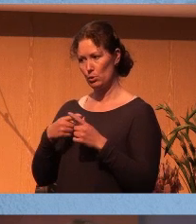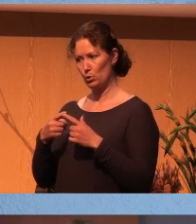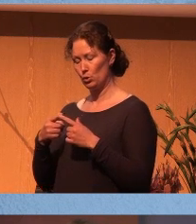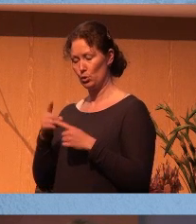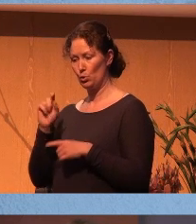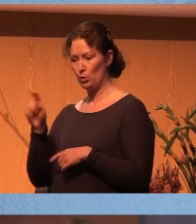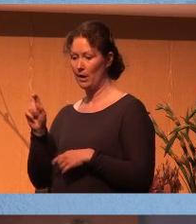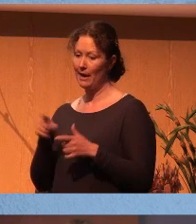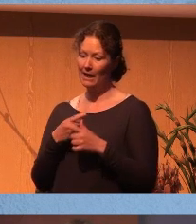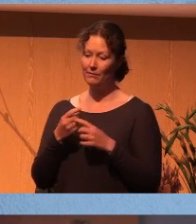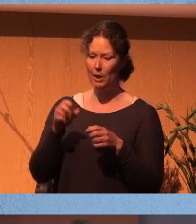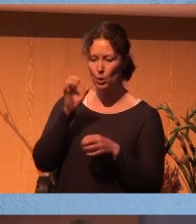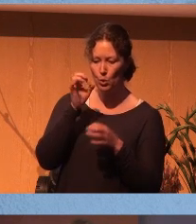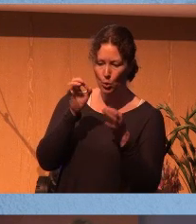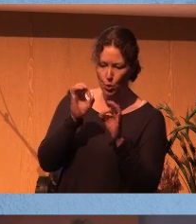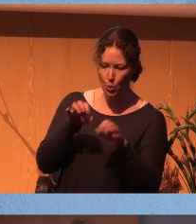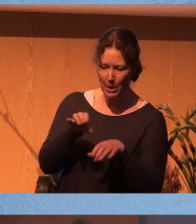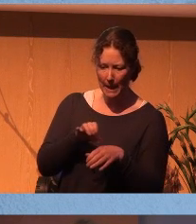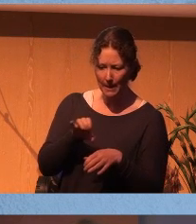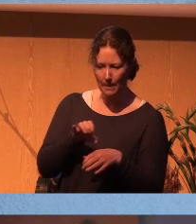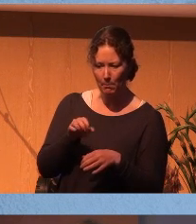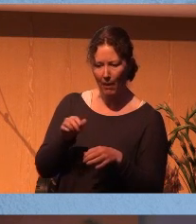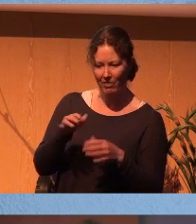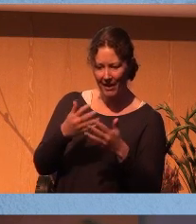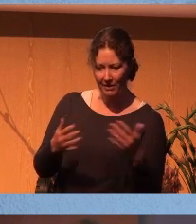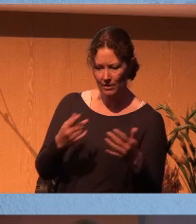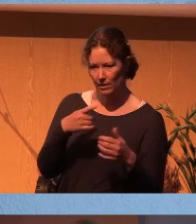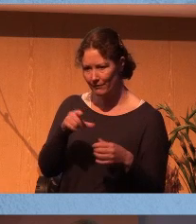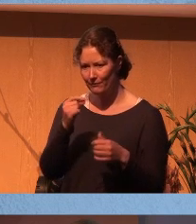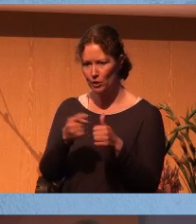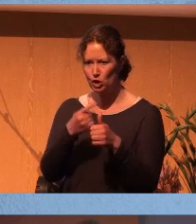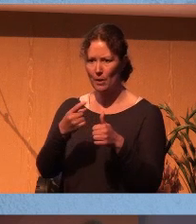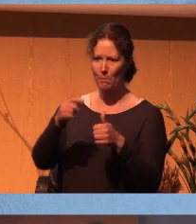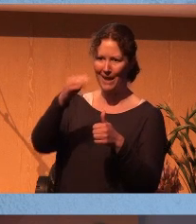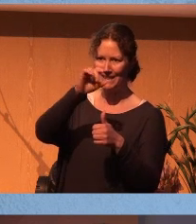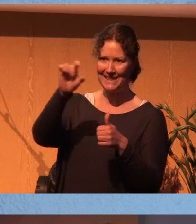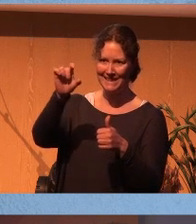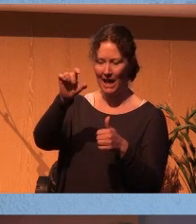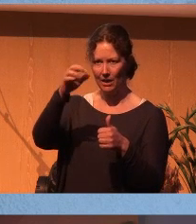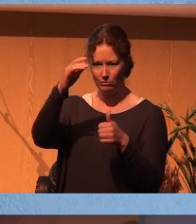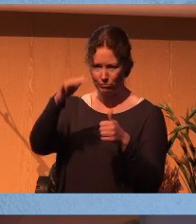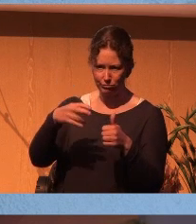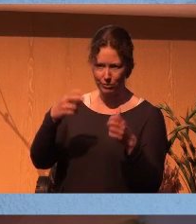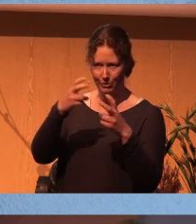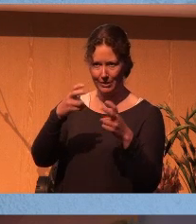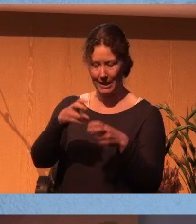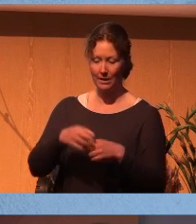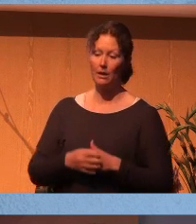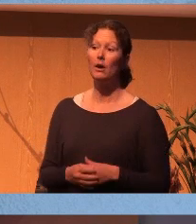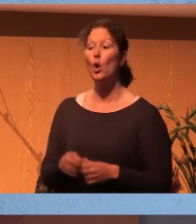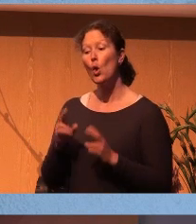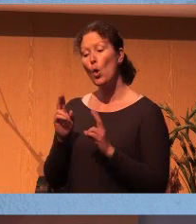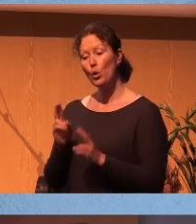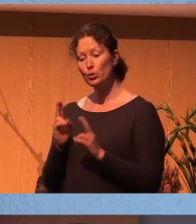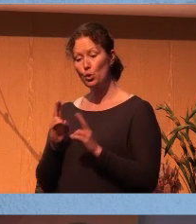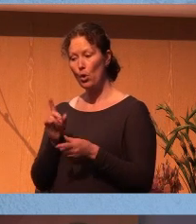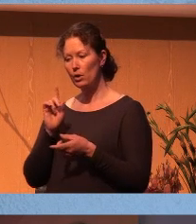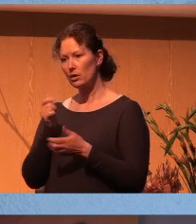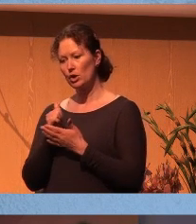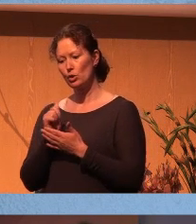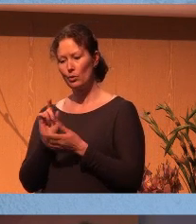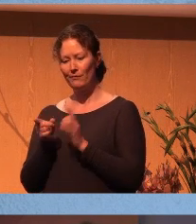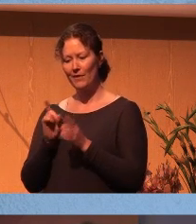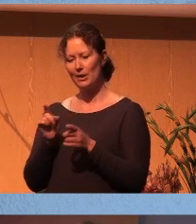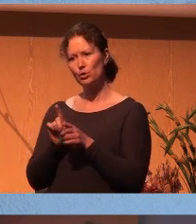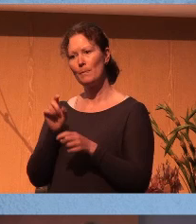velger tilfellig på nett, vi googler, og da tar vi kanskje den første på listen, eller den vi har hørt om før, og så videre. Og ikke minst så velger vi kanskje det